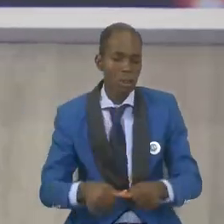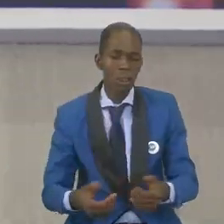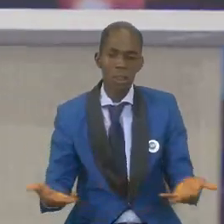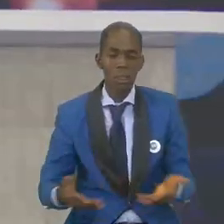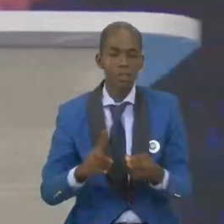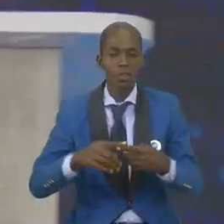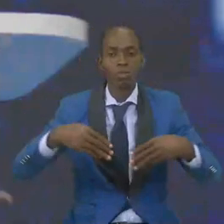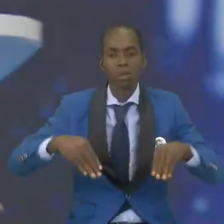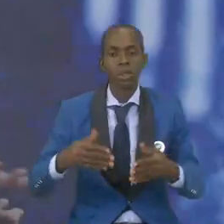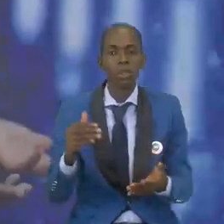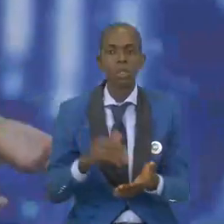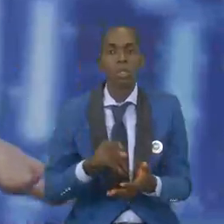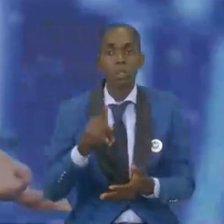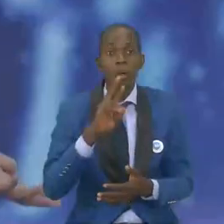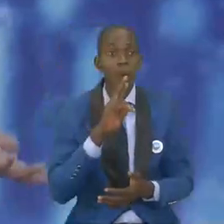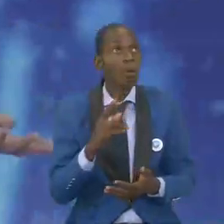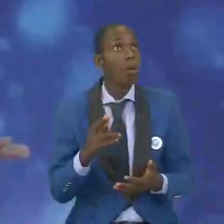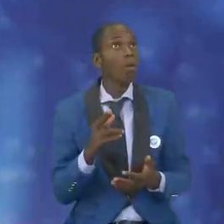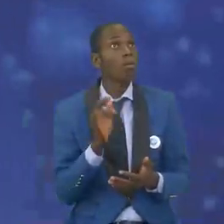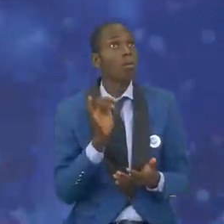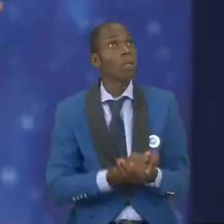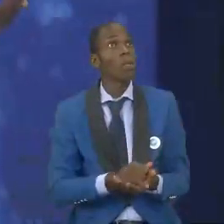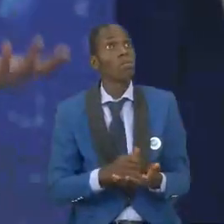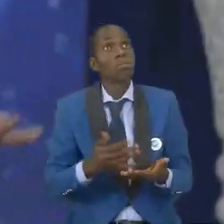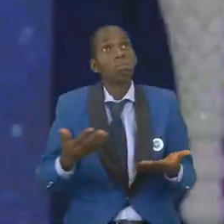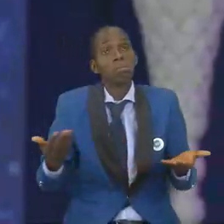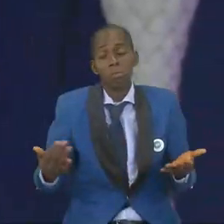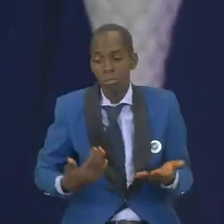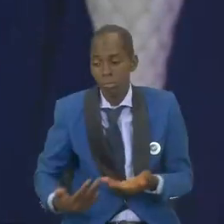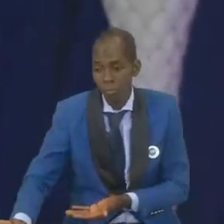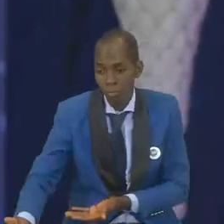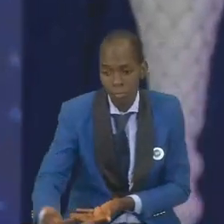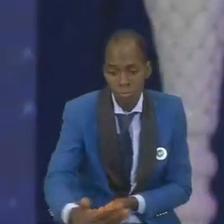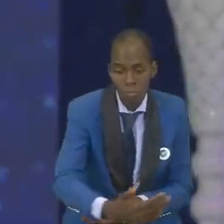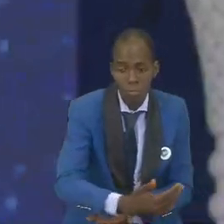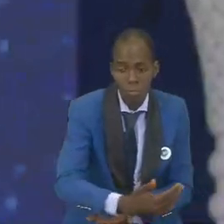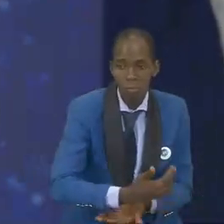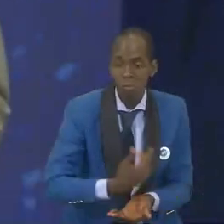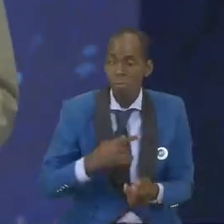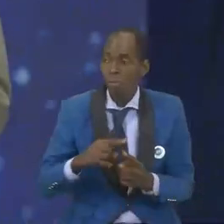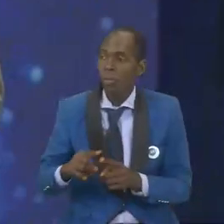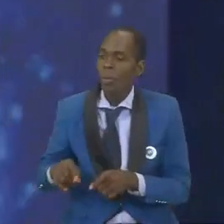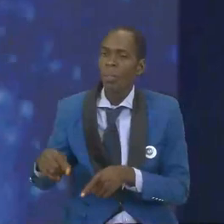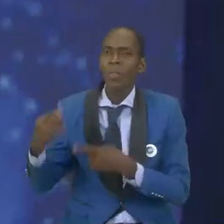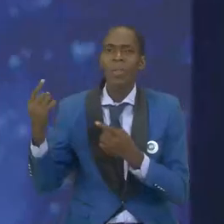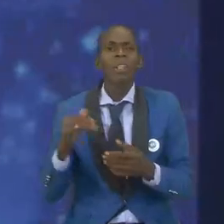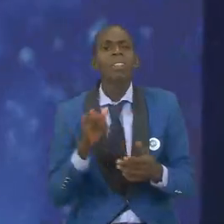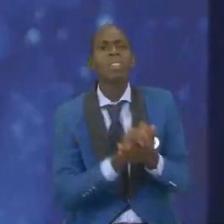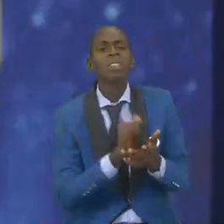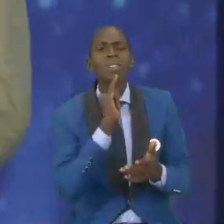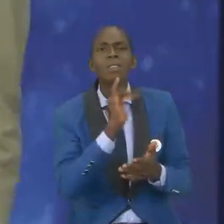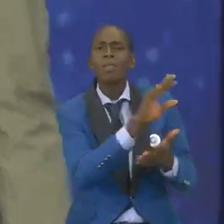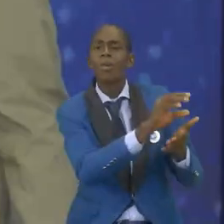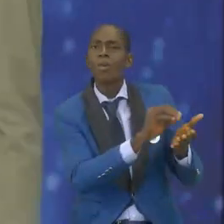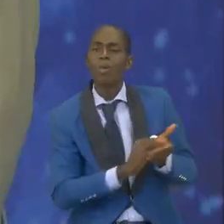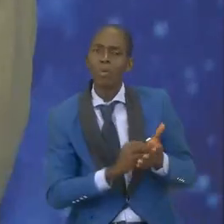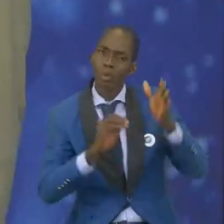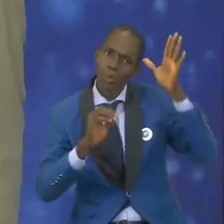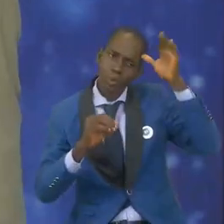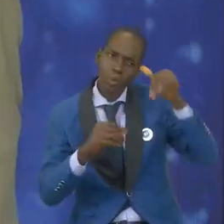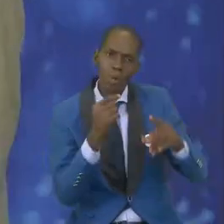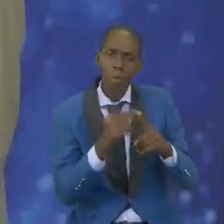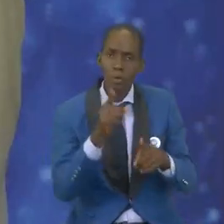pour l'idole ne va pas vendre dans ce marché. Et tu es en train de ramasser tes marchandises pour ne pas vendre. Ils n'ont pas dit que tu ne vas pas